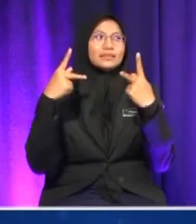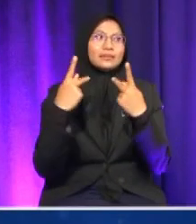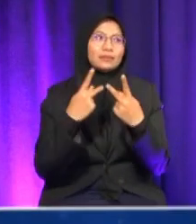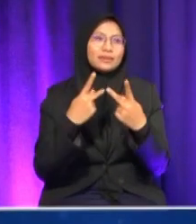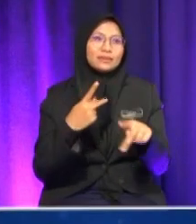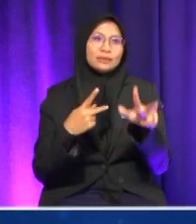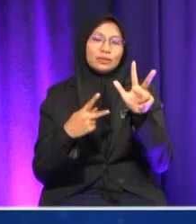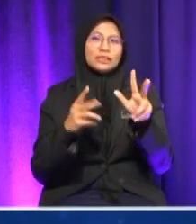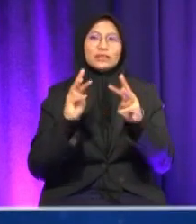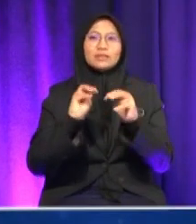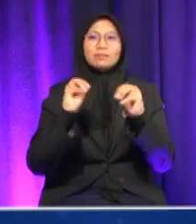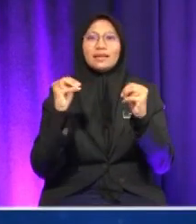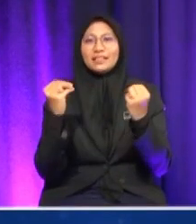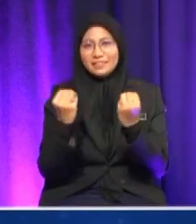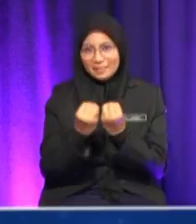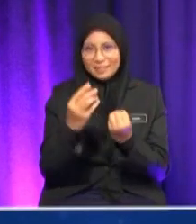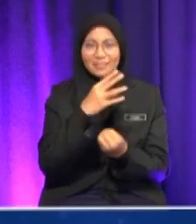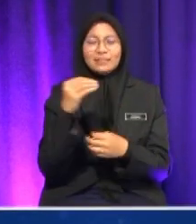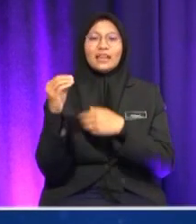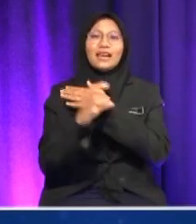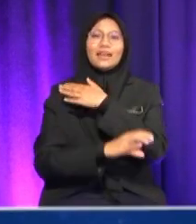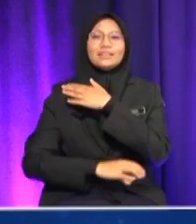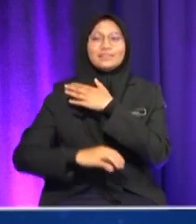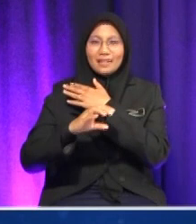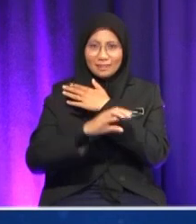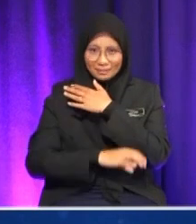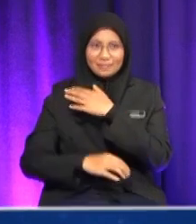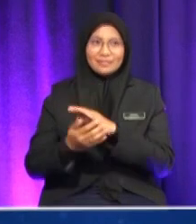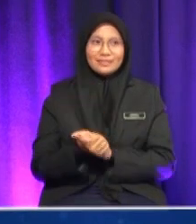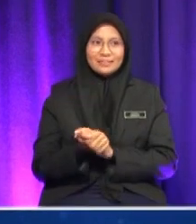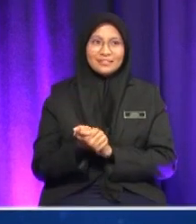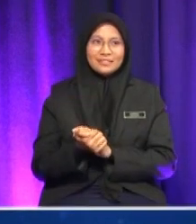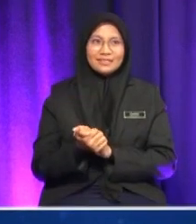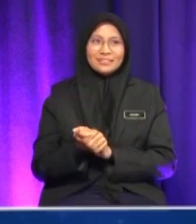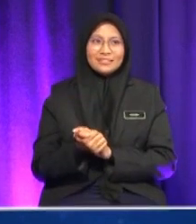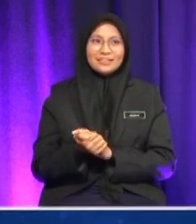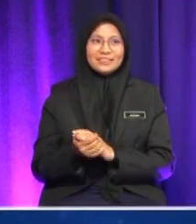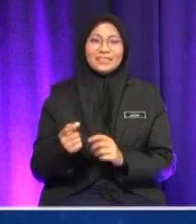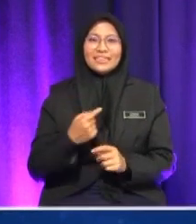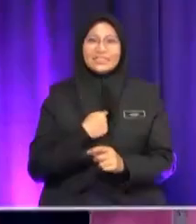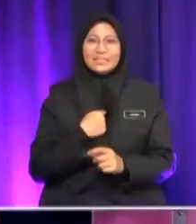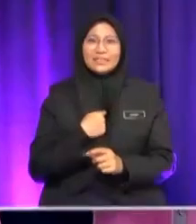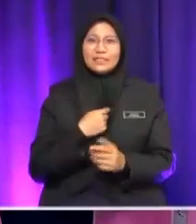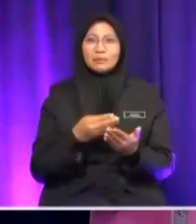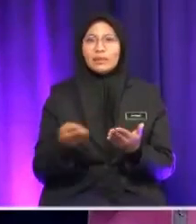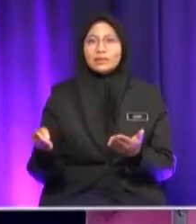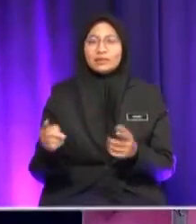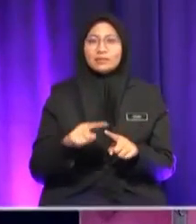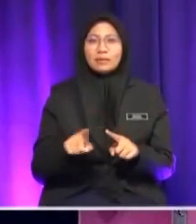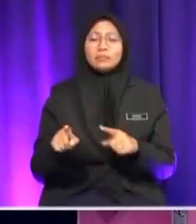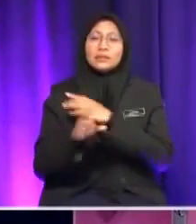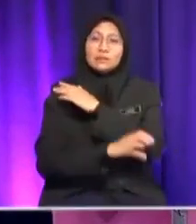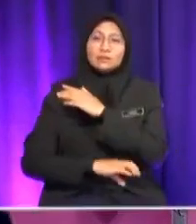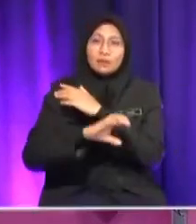masyarakat dan juga kepada negara. Walaupun kita berbelanja, dia boleh membawa kesan kepada negara